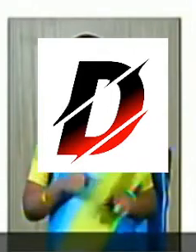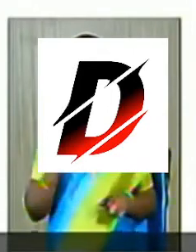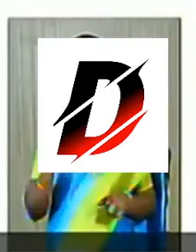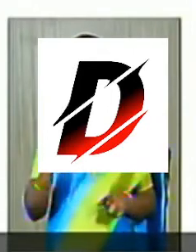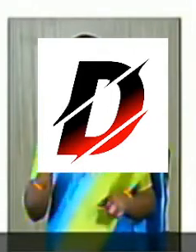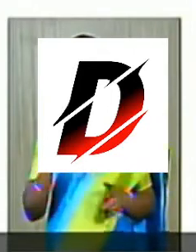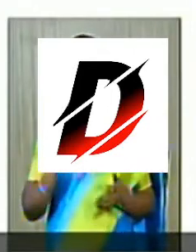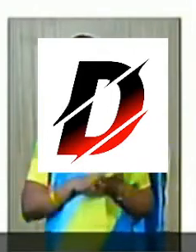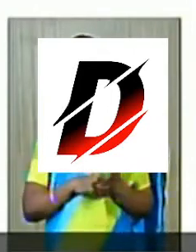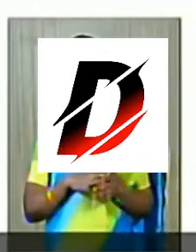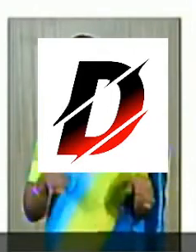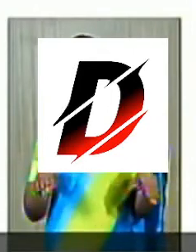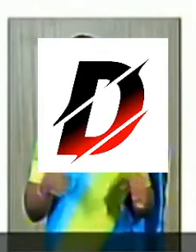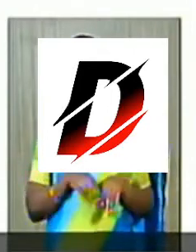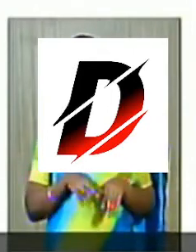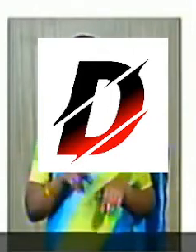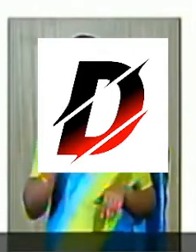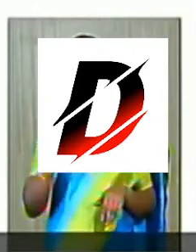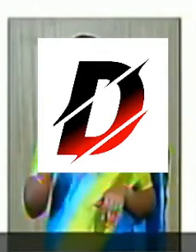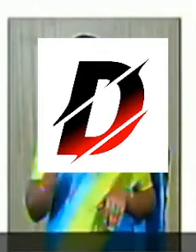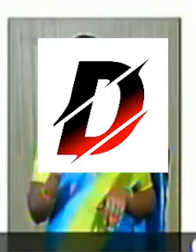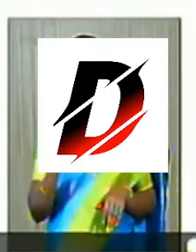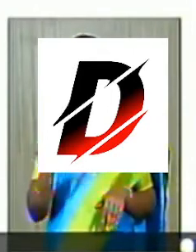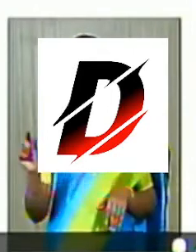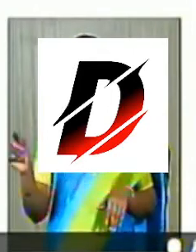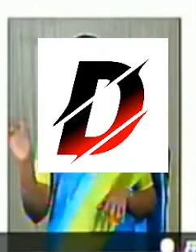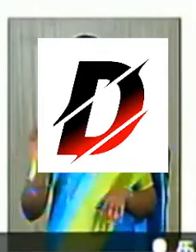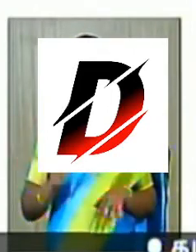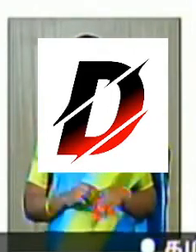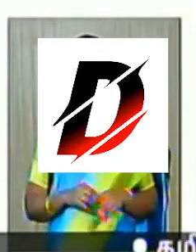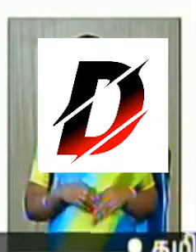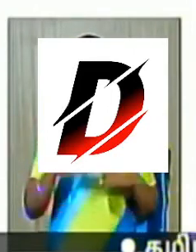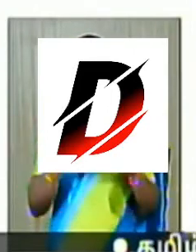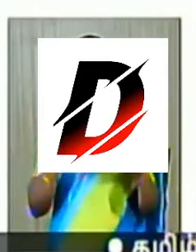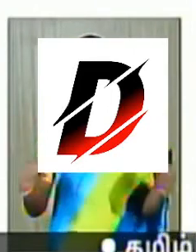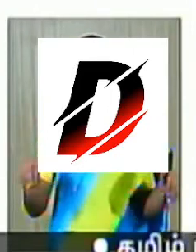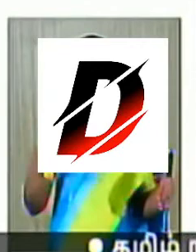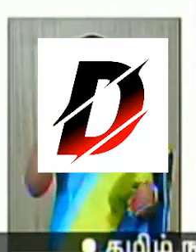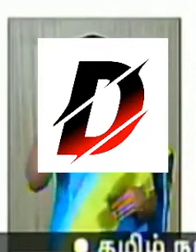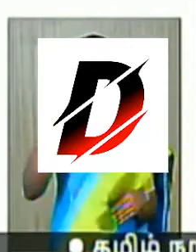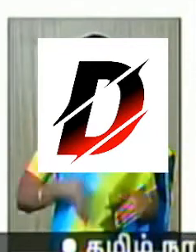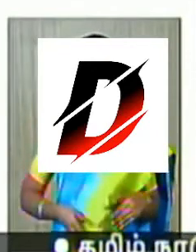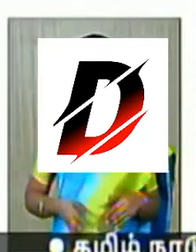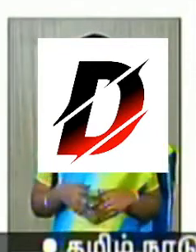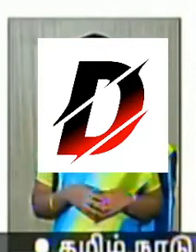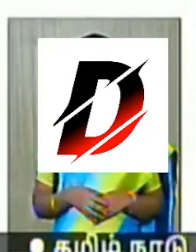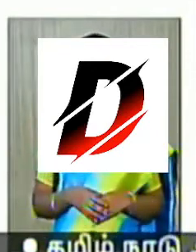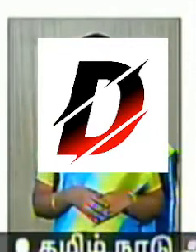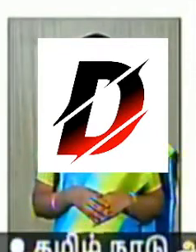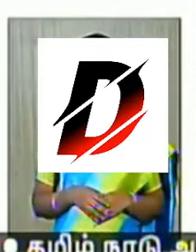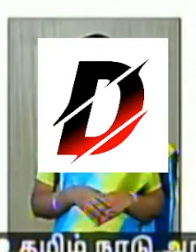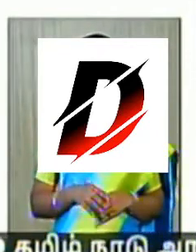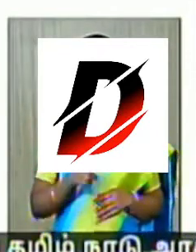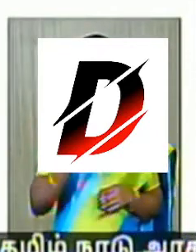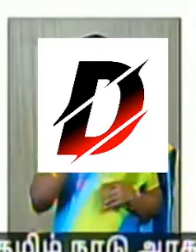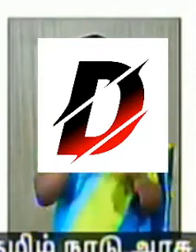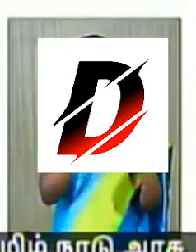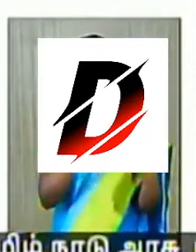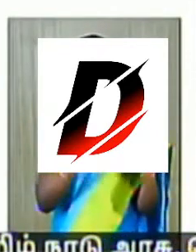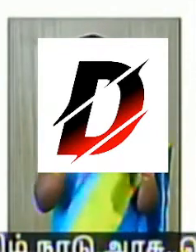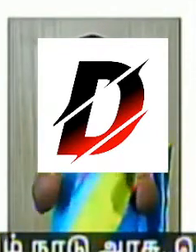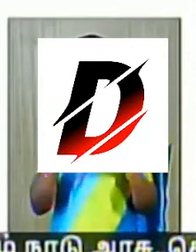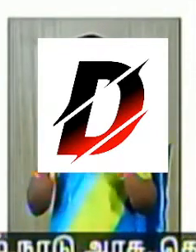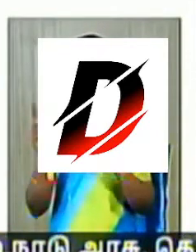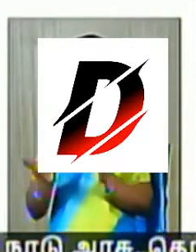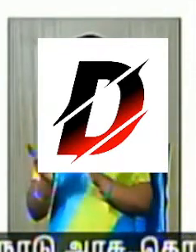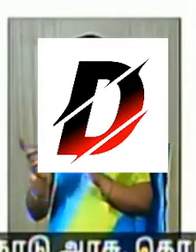எக்ஸ் அச்சில் ஒய் அச்சில் 1 சென்டிமீட்டர் ஈக்குவல் டு 2 அலகுகள் முடிஞ்சது. புள்ளிகளை குறிச்சாச்சு, குறித்த புள்ளிகளை